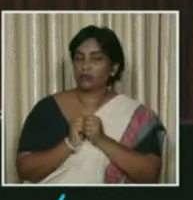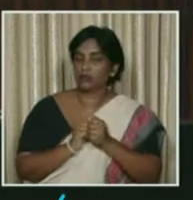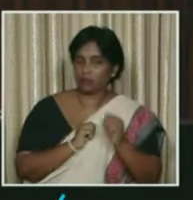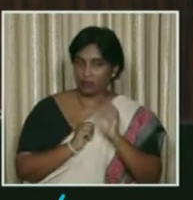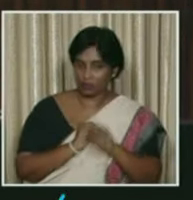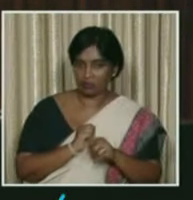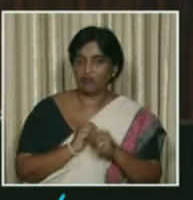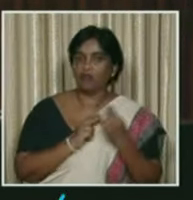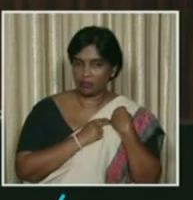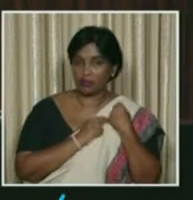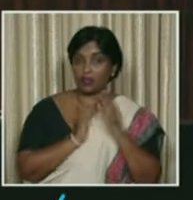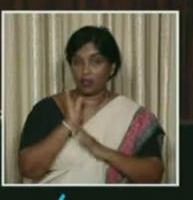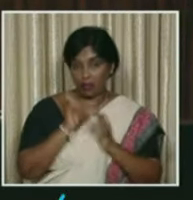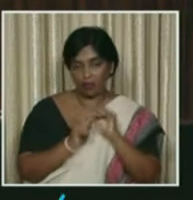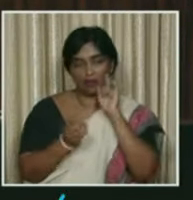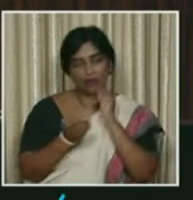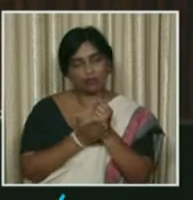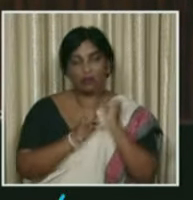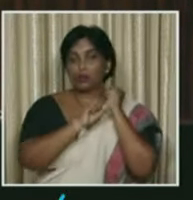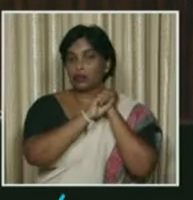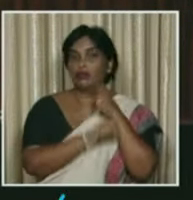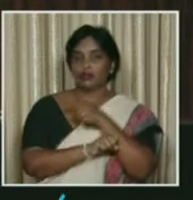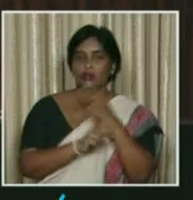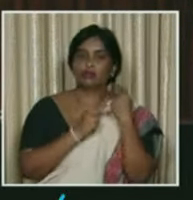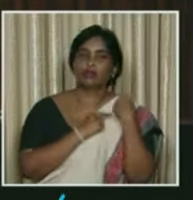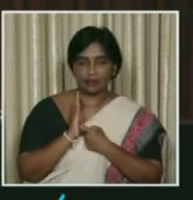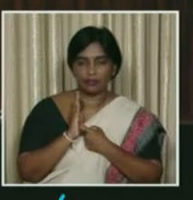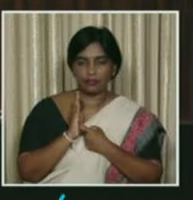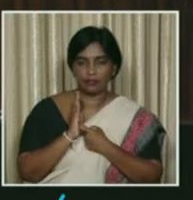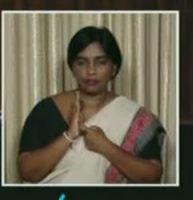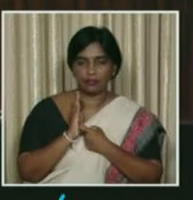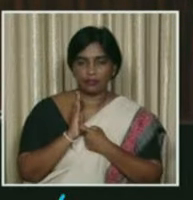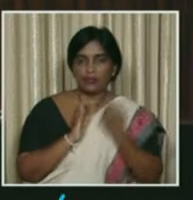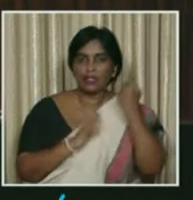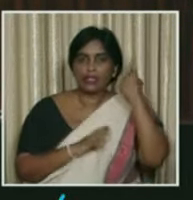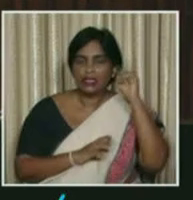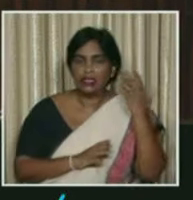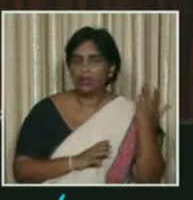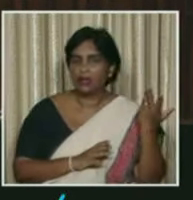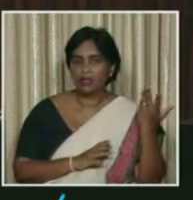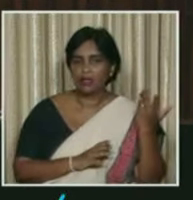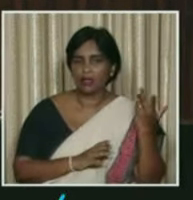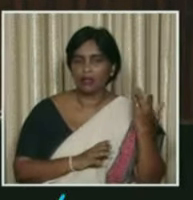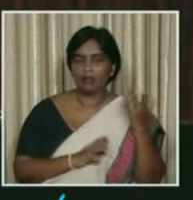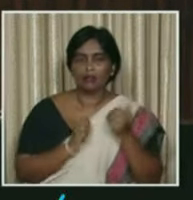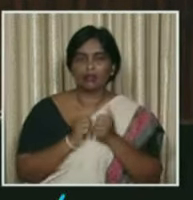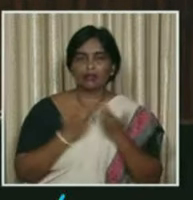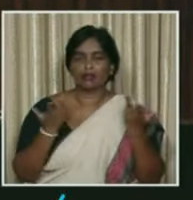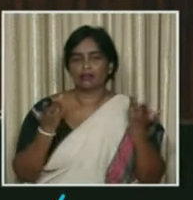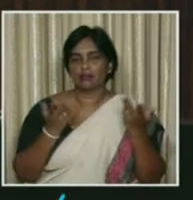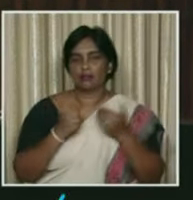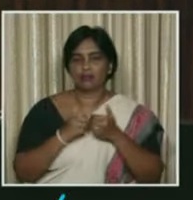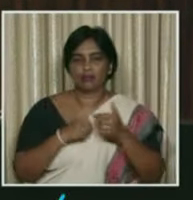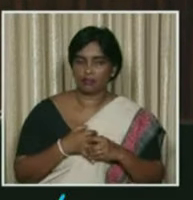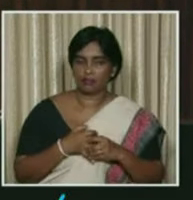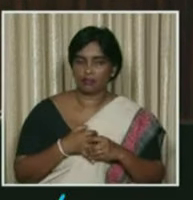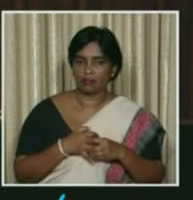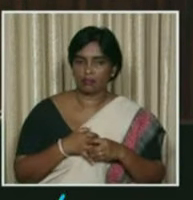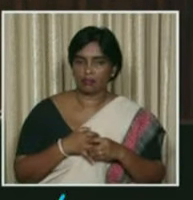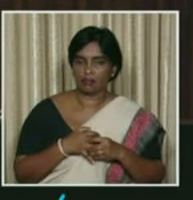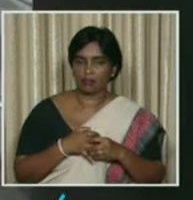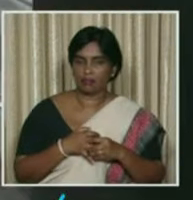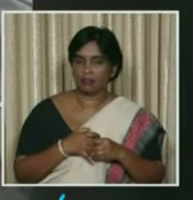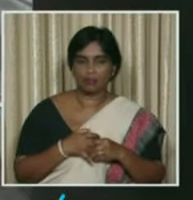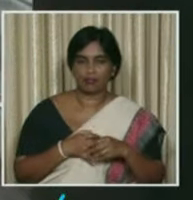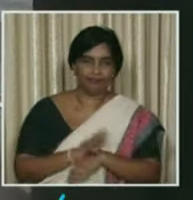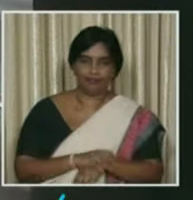කටයුතු වග බලා ගන්නවා. සියලු දෙනාගේ ආරක්ෂාව ඒ උදවිය බලා ගන්නවා. ඊයේ මම හිතන හැටියට එතුමාලට කරන්න පුළුවන් දේවල් ඒ අවස්ථාවේ කළා. මම මේ